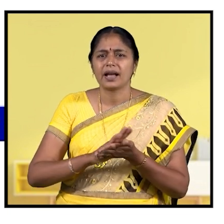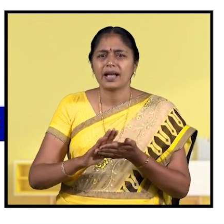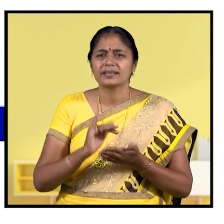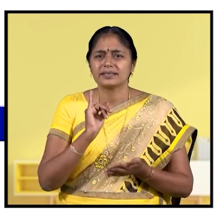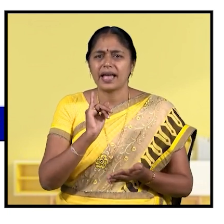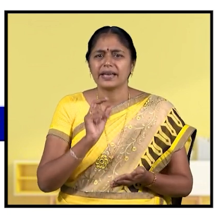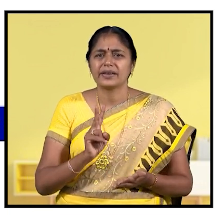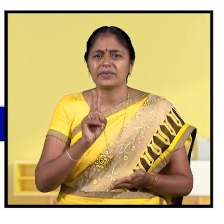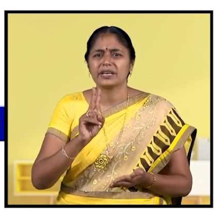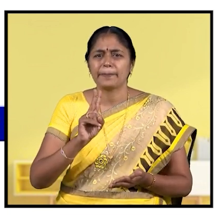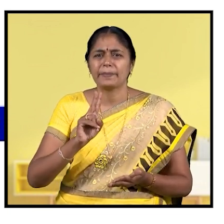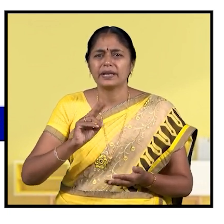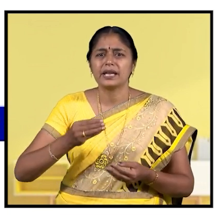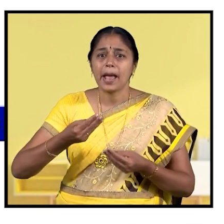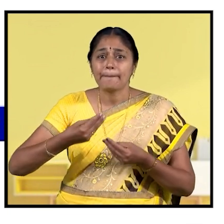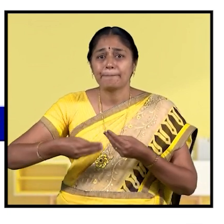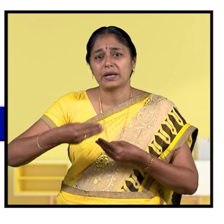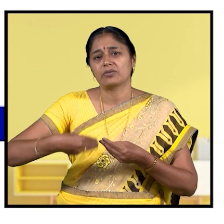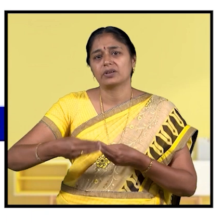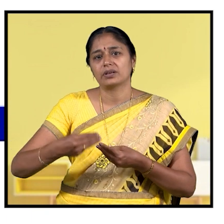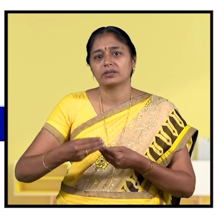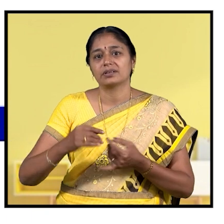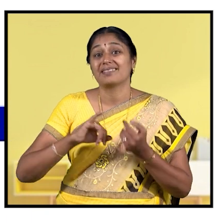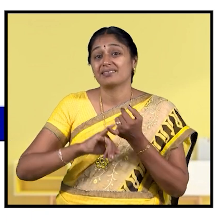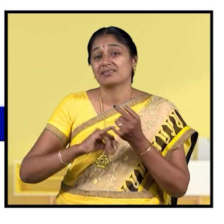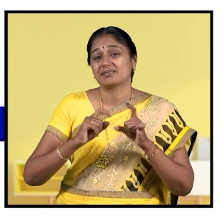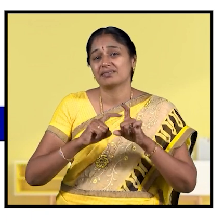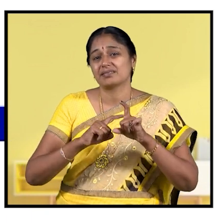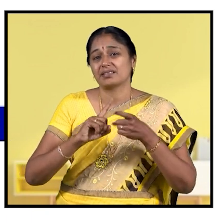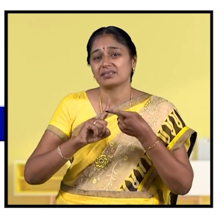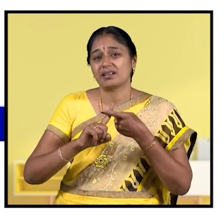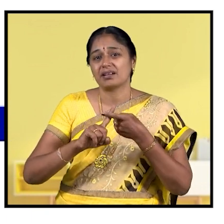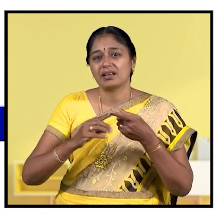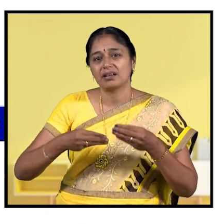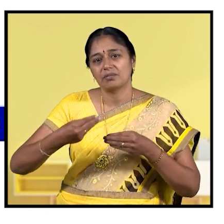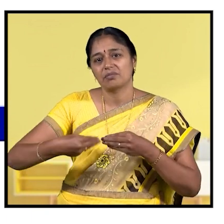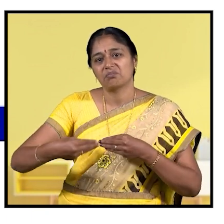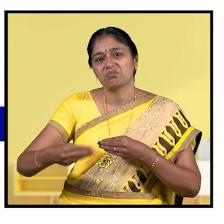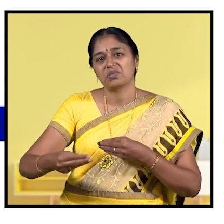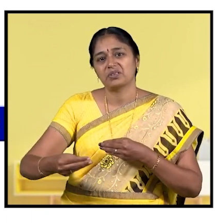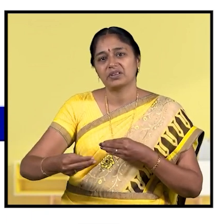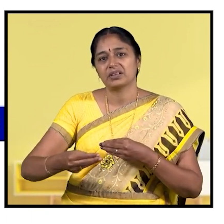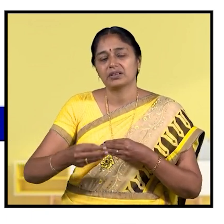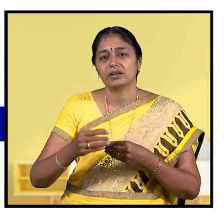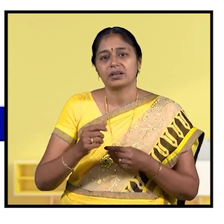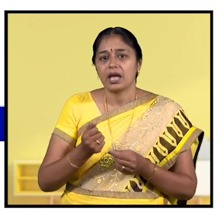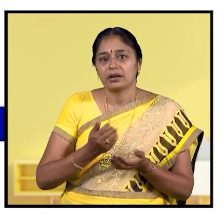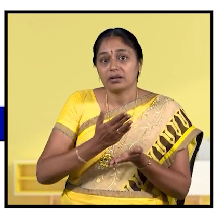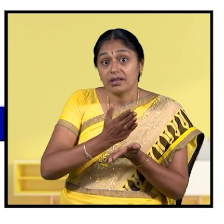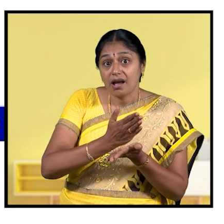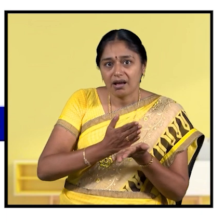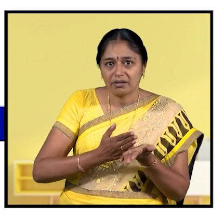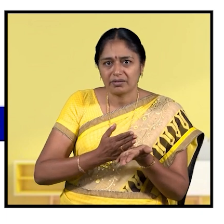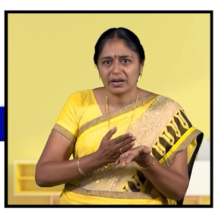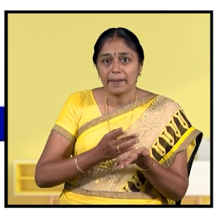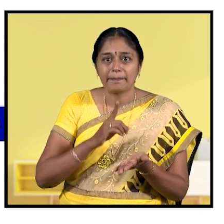எப்படி பரவுது அப்படின்னு பார்த்தீங்கன்னாக்க, பாலியல் உறவு மூலமாக பரவுது. சோதிக்கப்படாத ரத்தத்தை ஒரு ஆப்ரேஷன் பண்ணுறோம், திடீர்னு ஒரு பிளட்டு வேணும்னா அந்த பிளட்டை